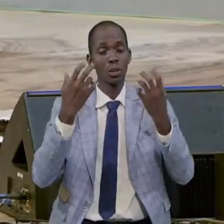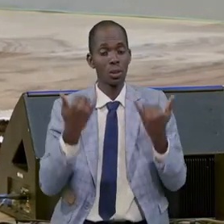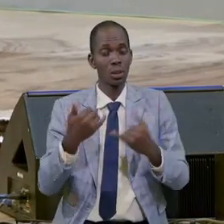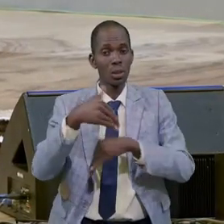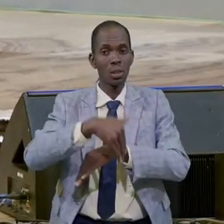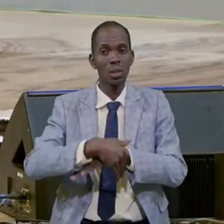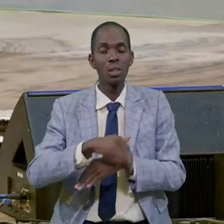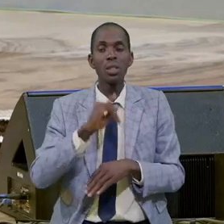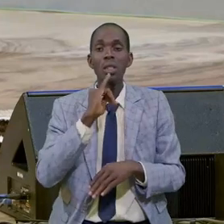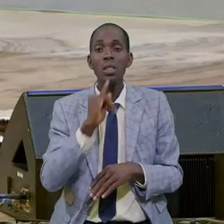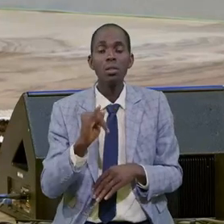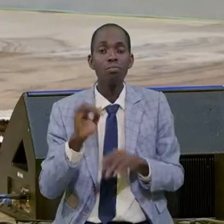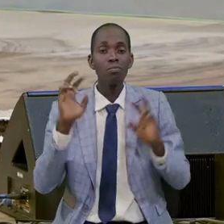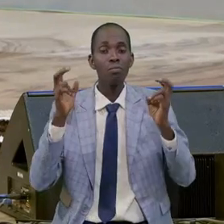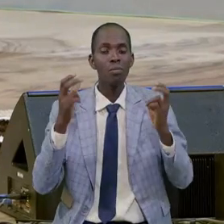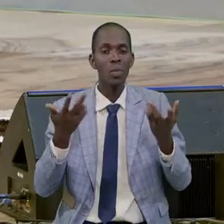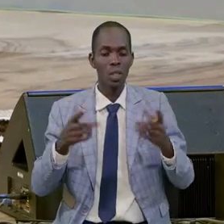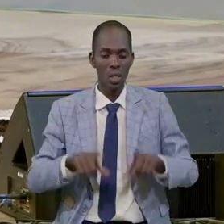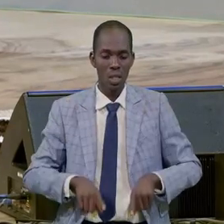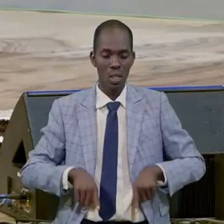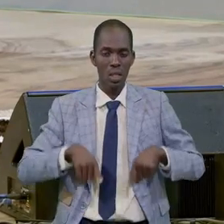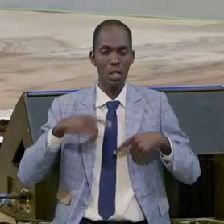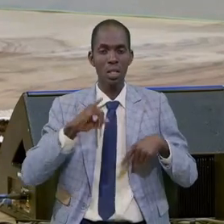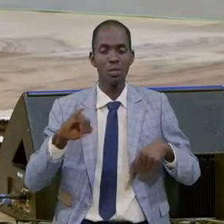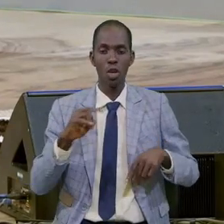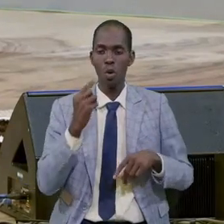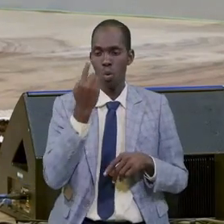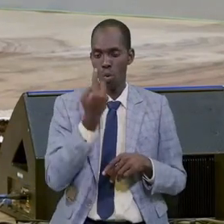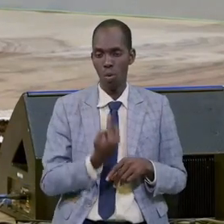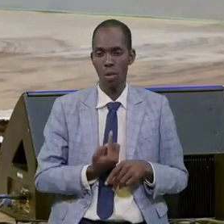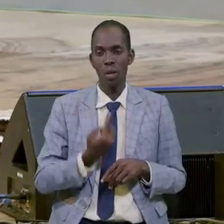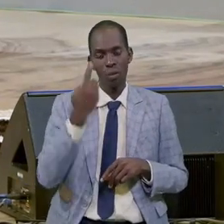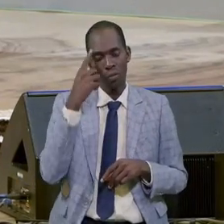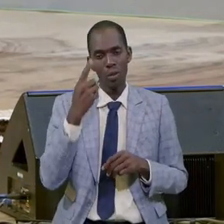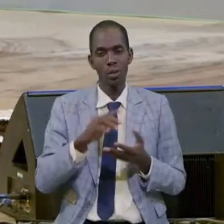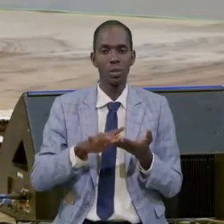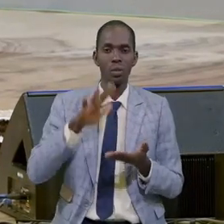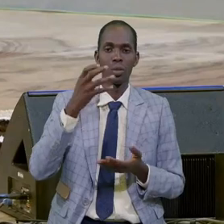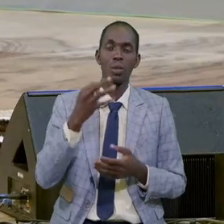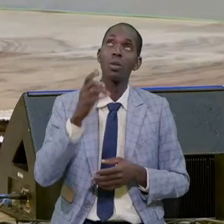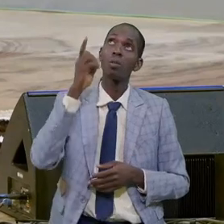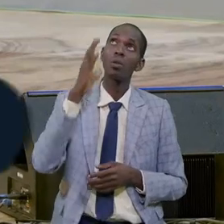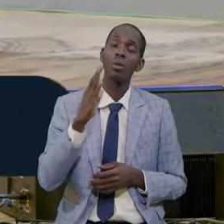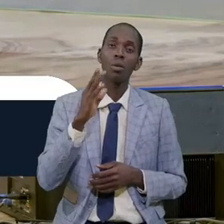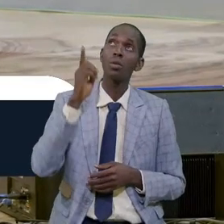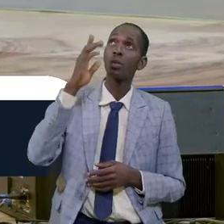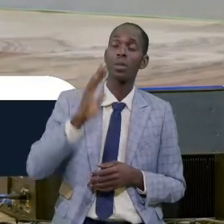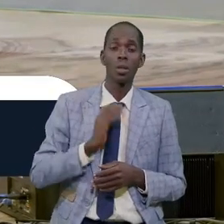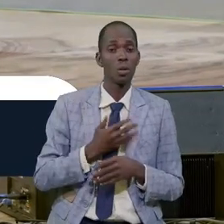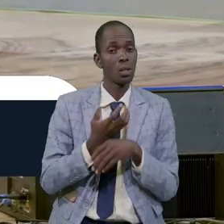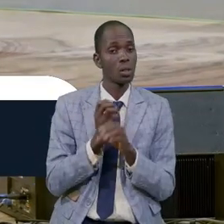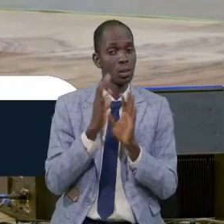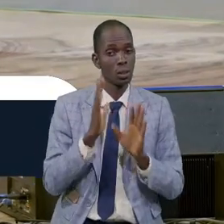soir est « Vivre uniquement pour la gloire de Dieu ». Dieu, notre Créateur, notre